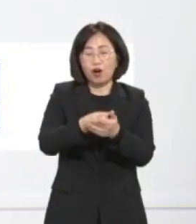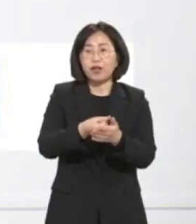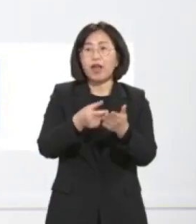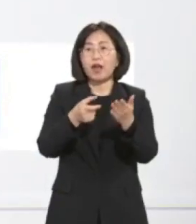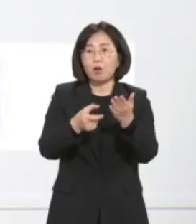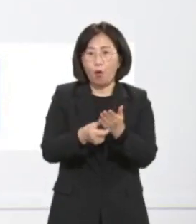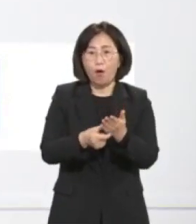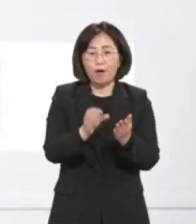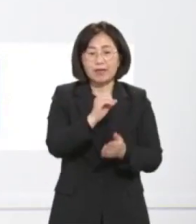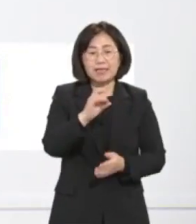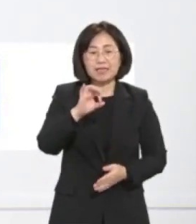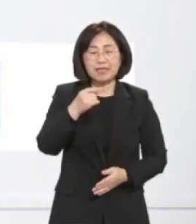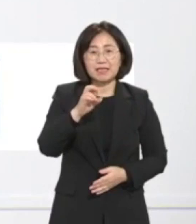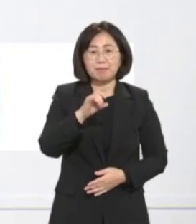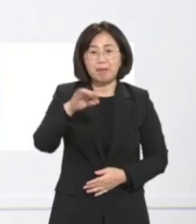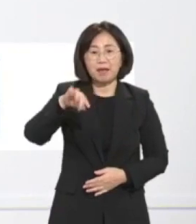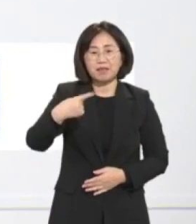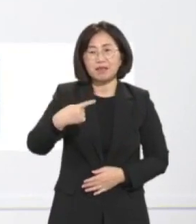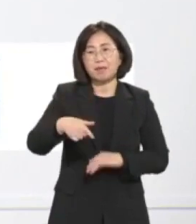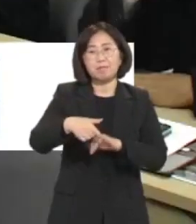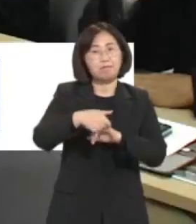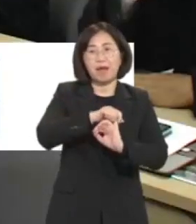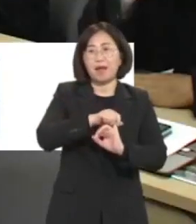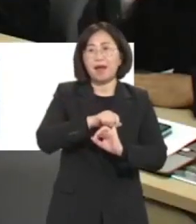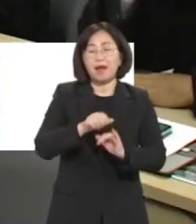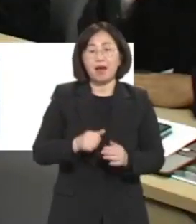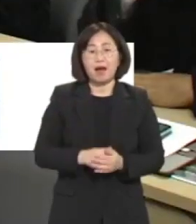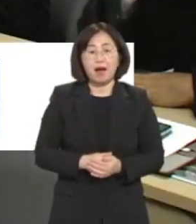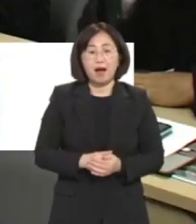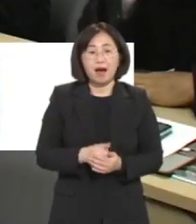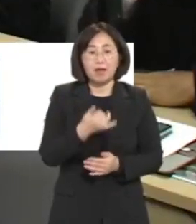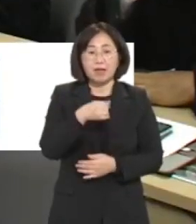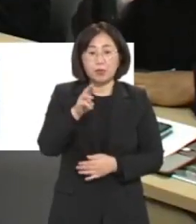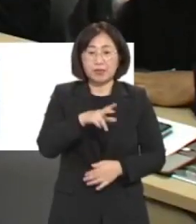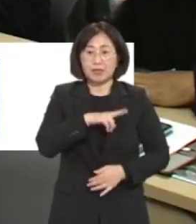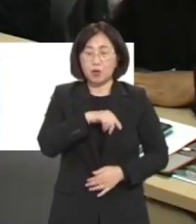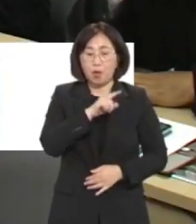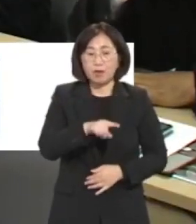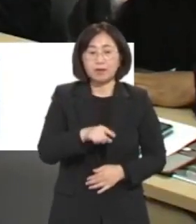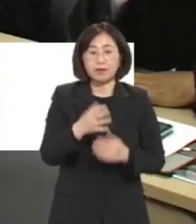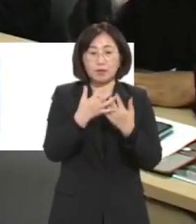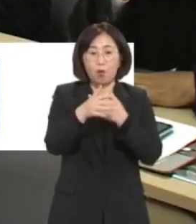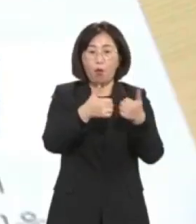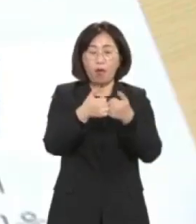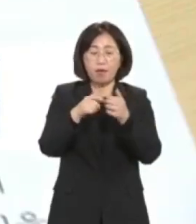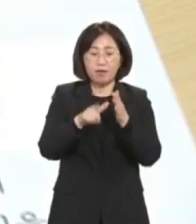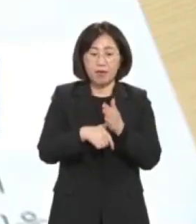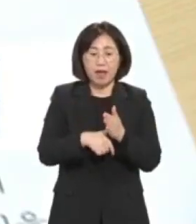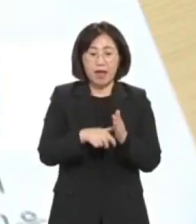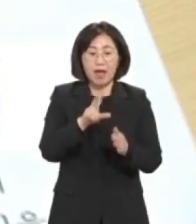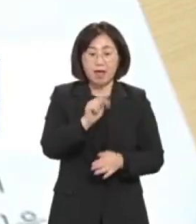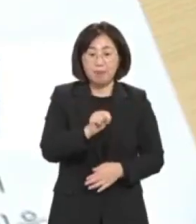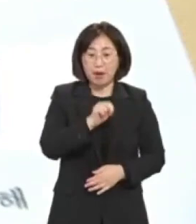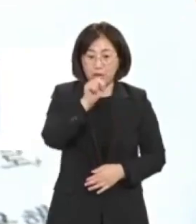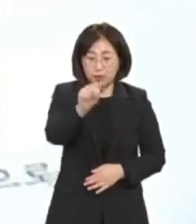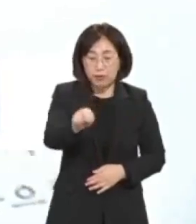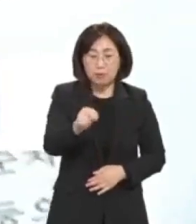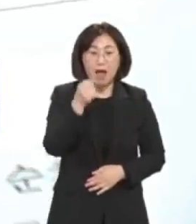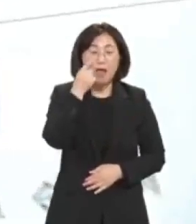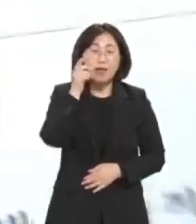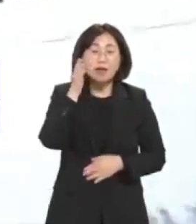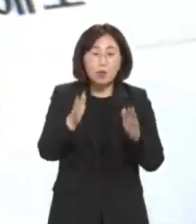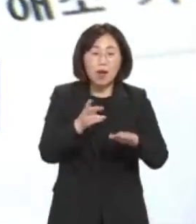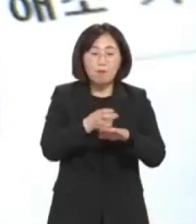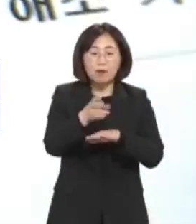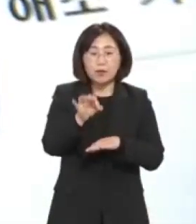많다는 지적이 나왔습니다 박라이 세종시 의원은 정례회에서 이응 패스는 2만 원을 지불하면 한 달간 5만